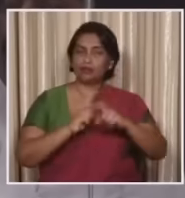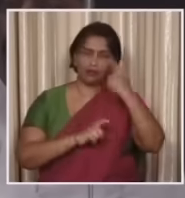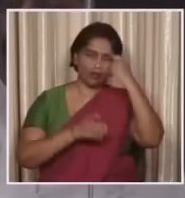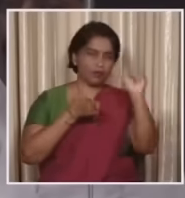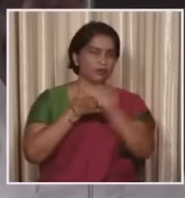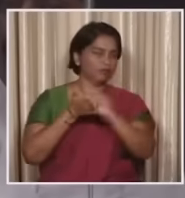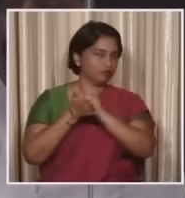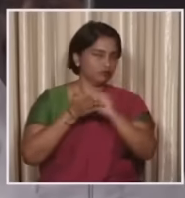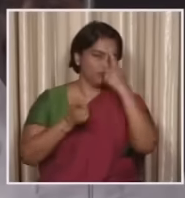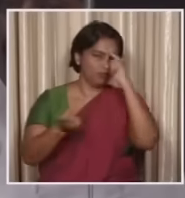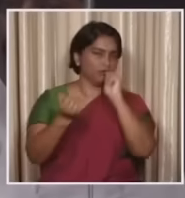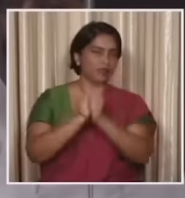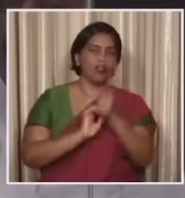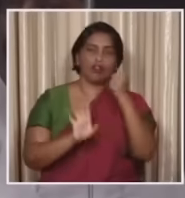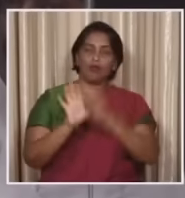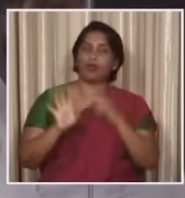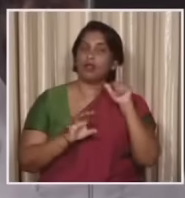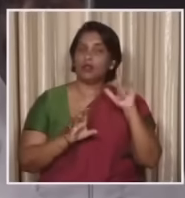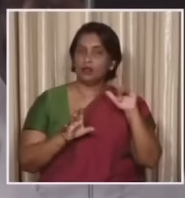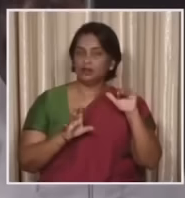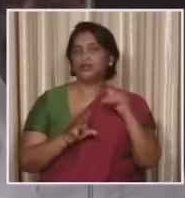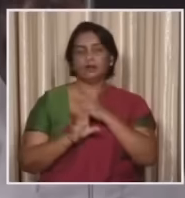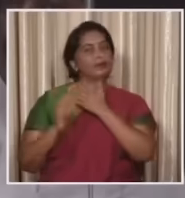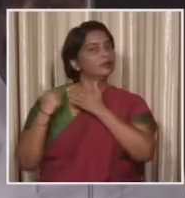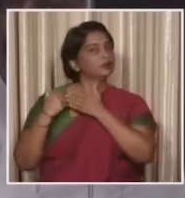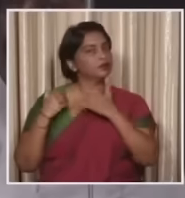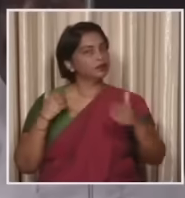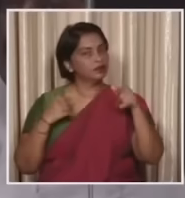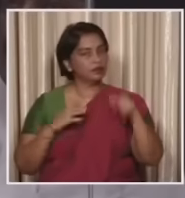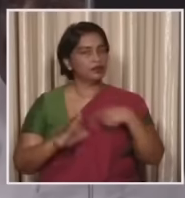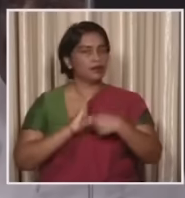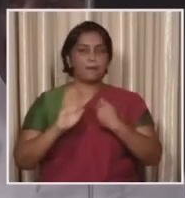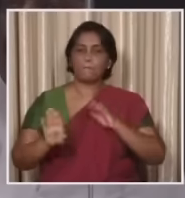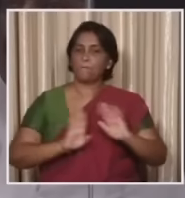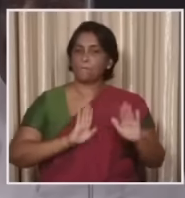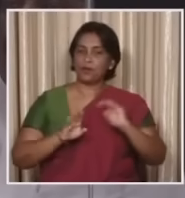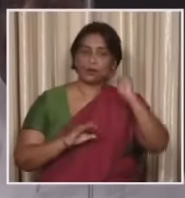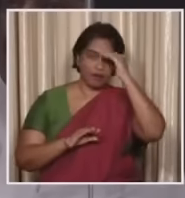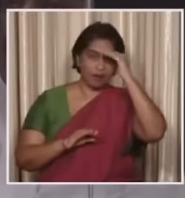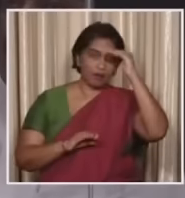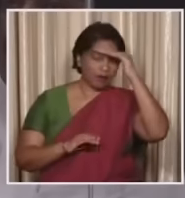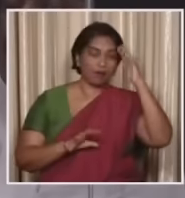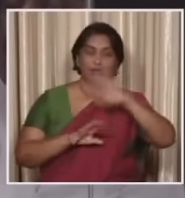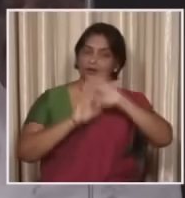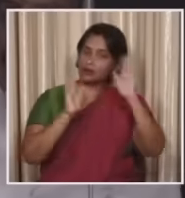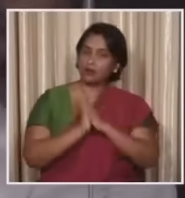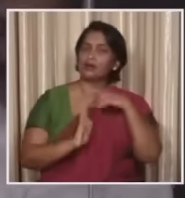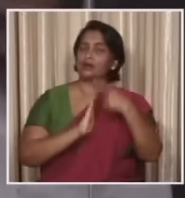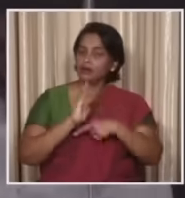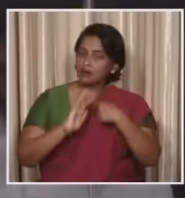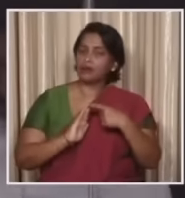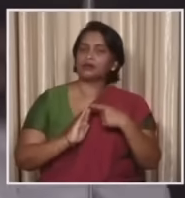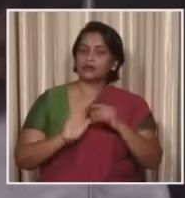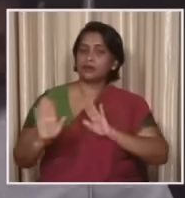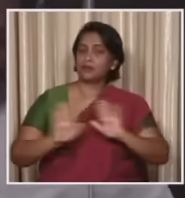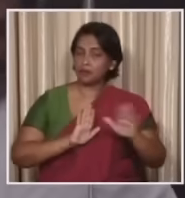හොදලා අවුරුදු 75ක් තිස්සේ මේ රට පාලනය කරපු නායකයන්ව එහෙම නැත්නම් මේ රට